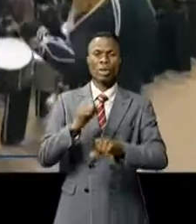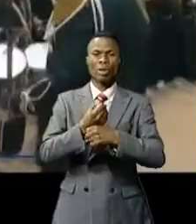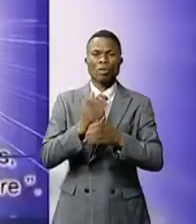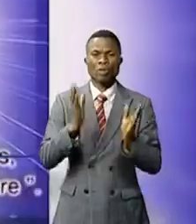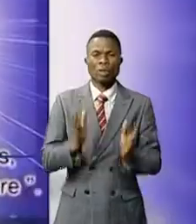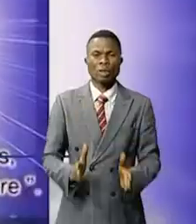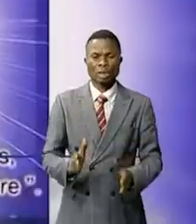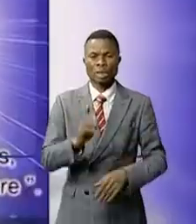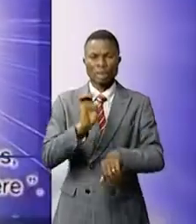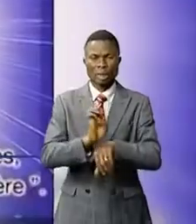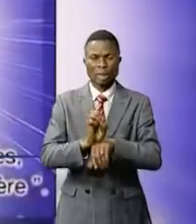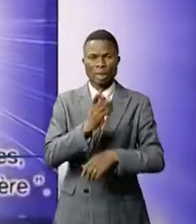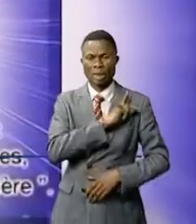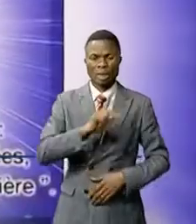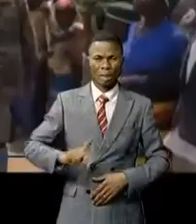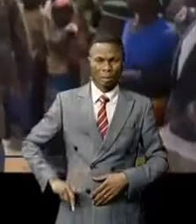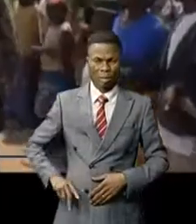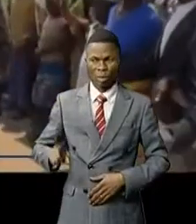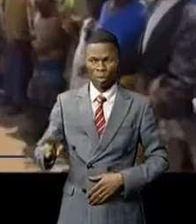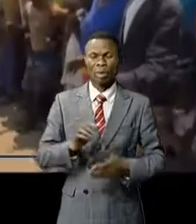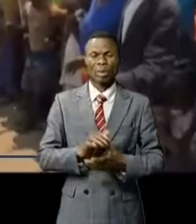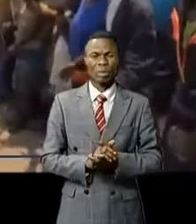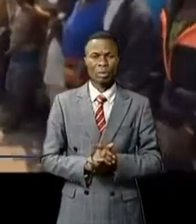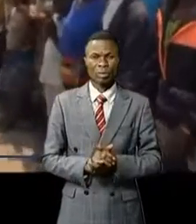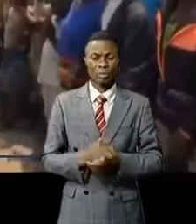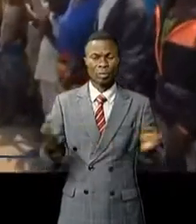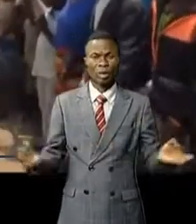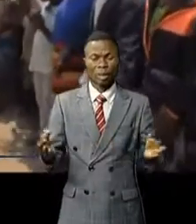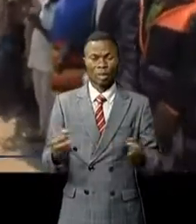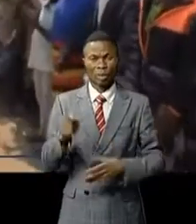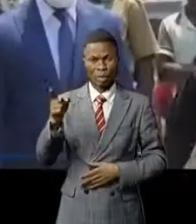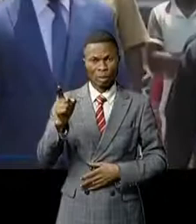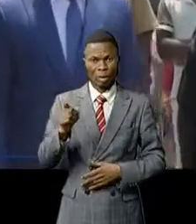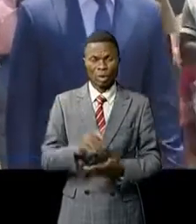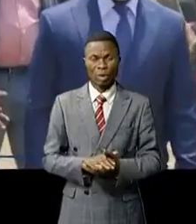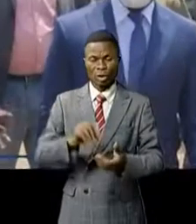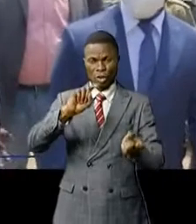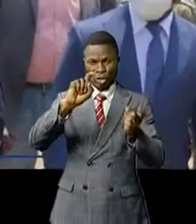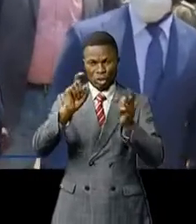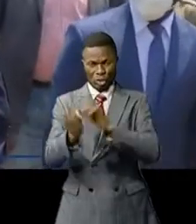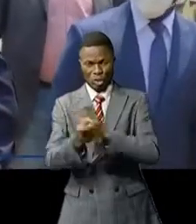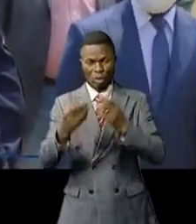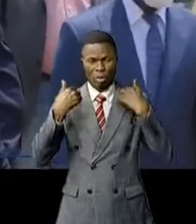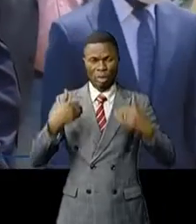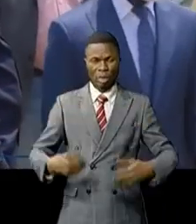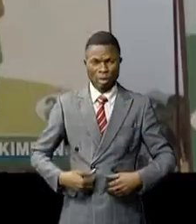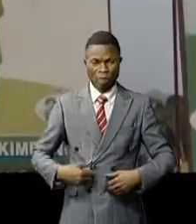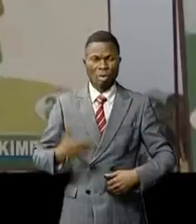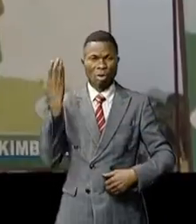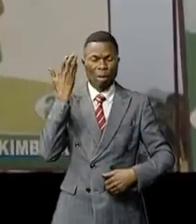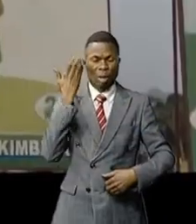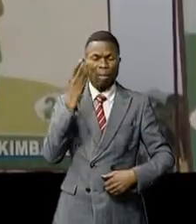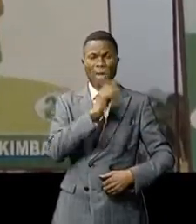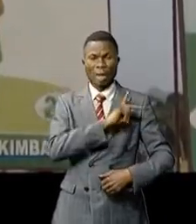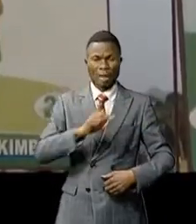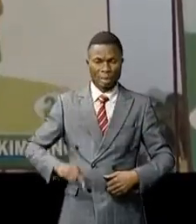l'église kimbanguiste Simon Kimbangu. Et cette fête dite de la transfiguration s'est justifiée selon les kimbanguistes